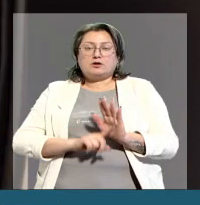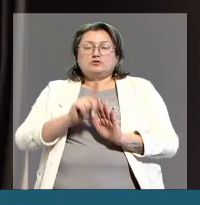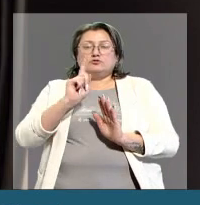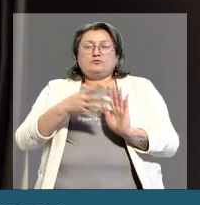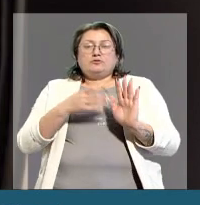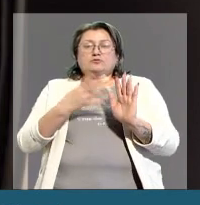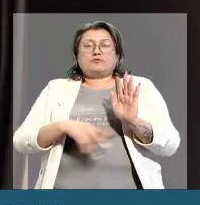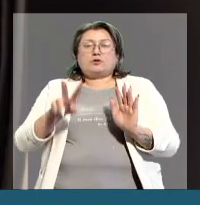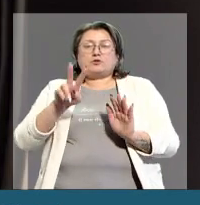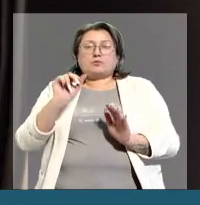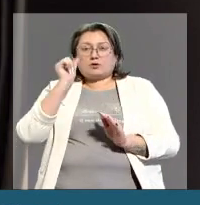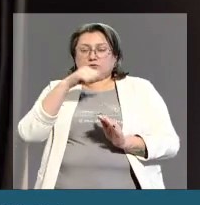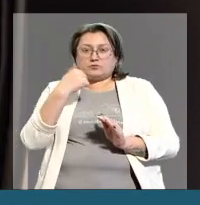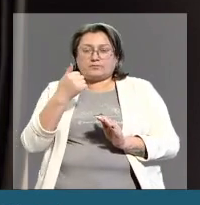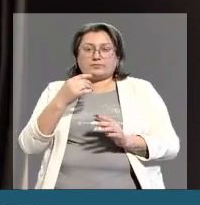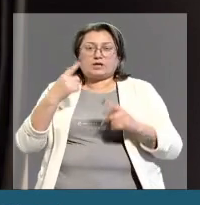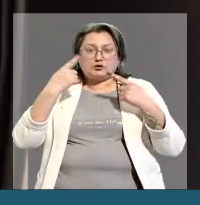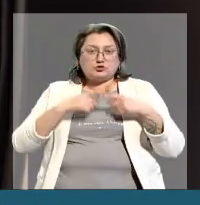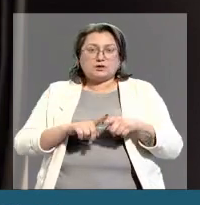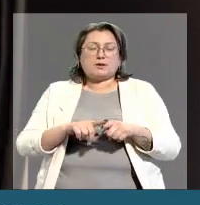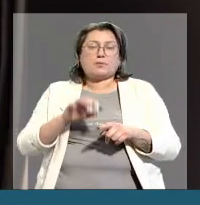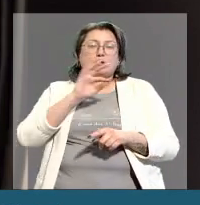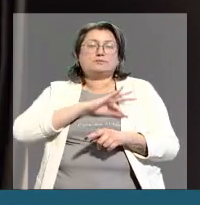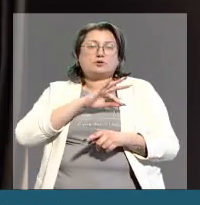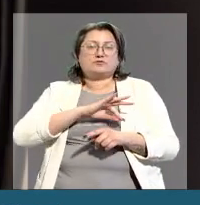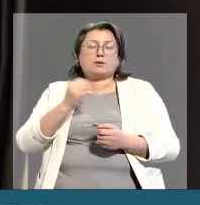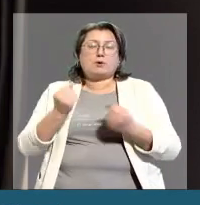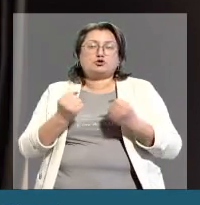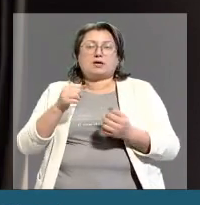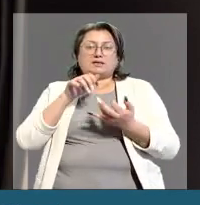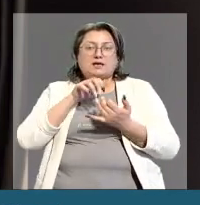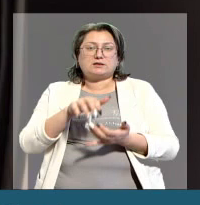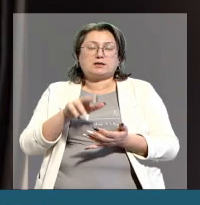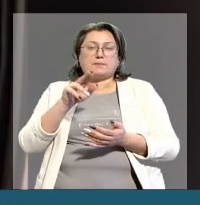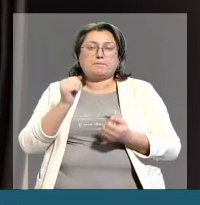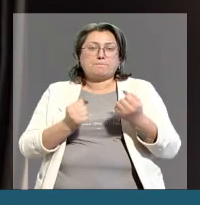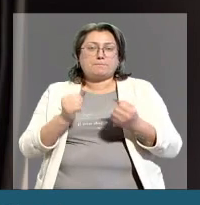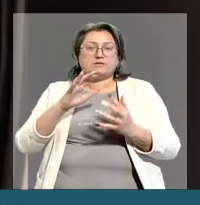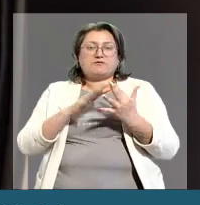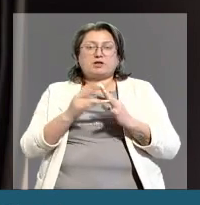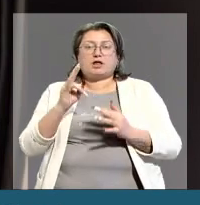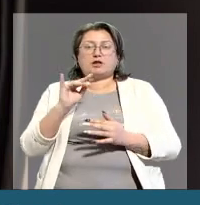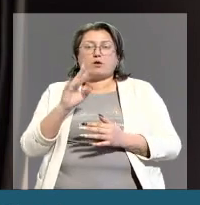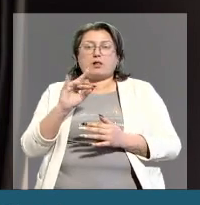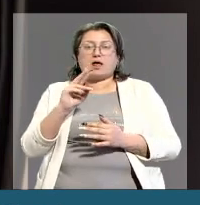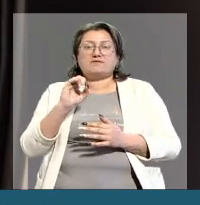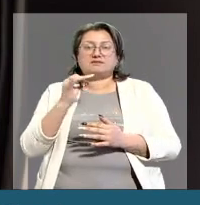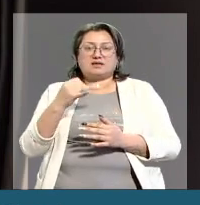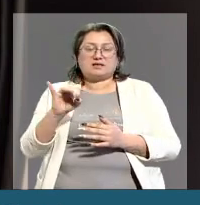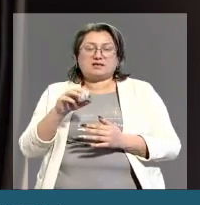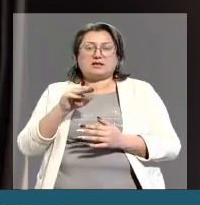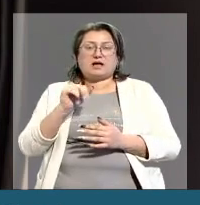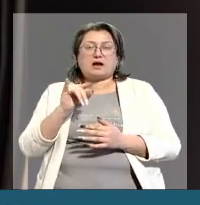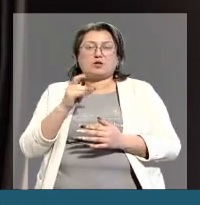жылы Таран ауданы Николаевский совхозының машина трактор паркын пайдалану инженері болып бастаған. 1993